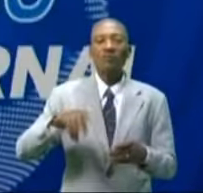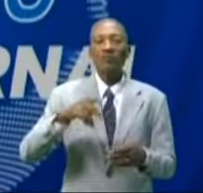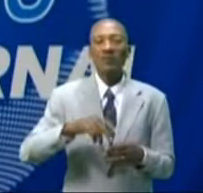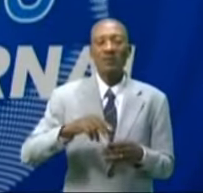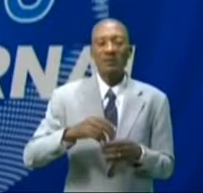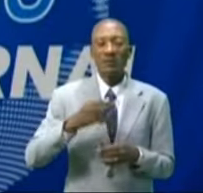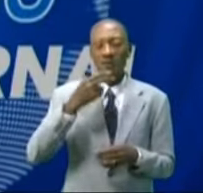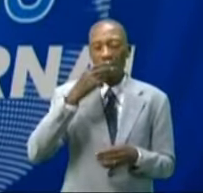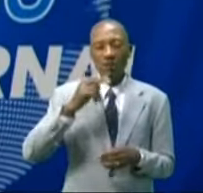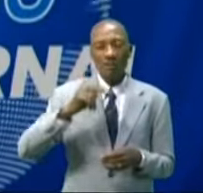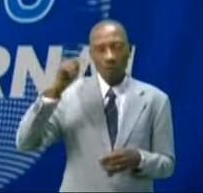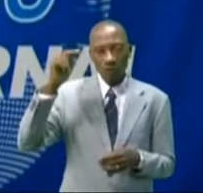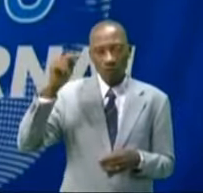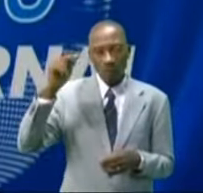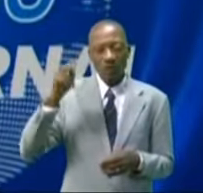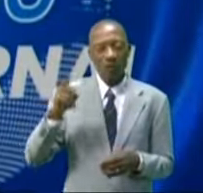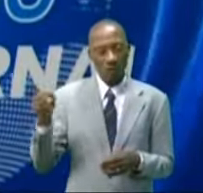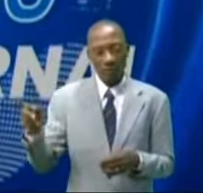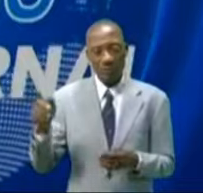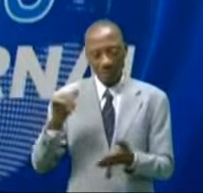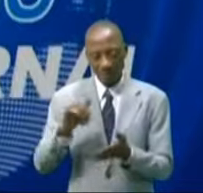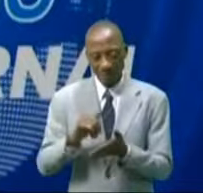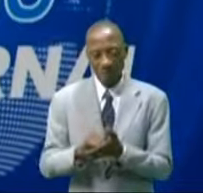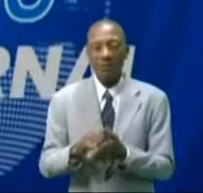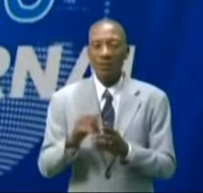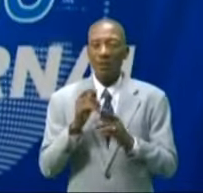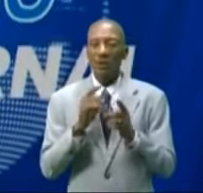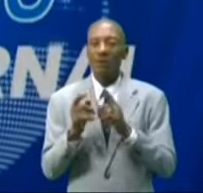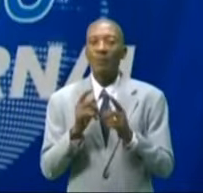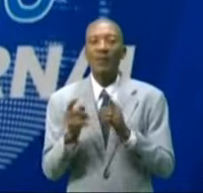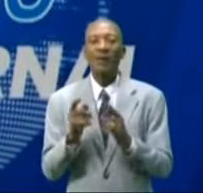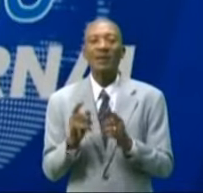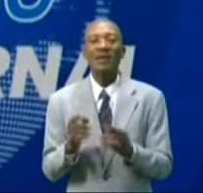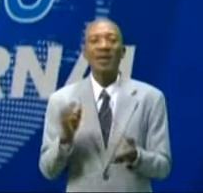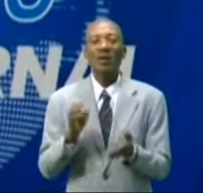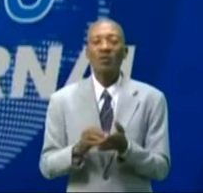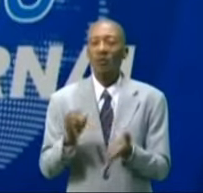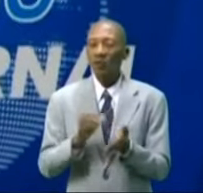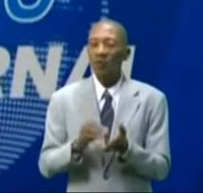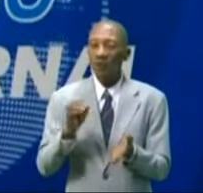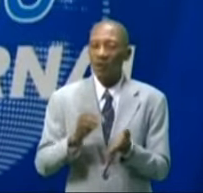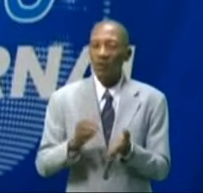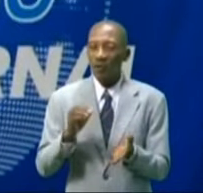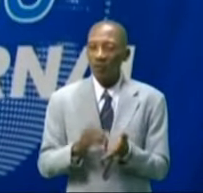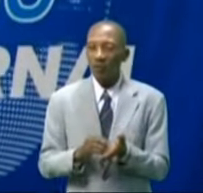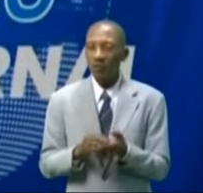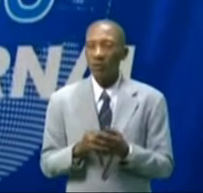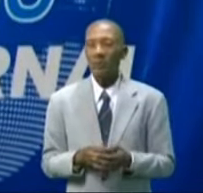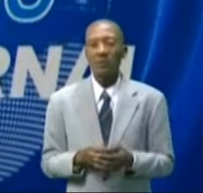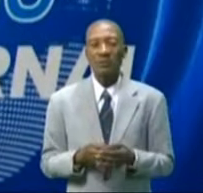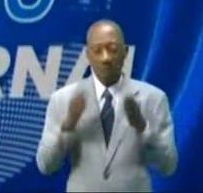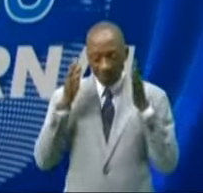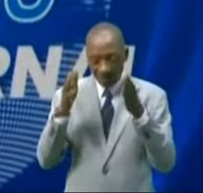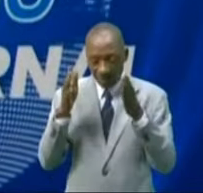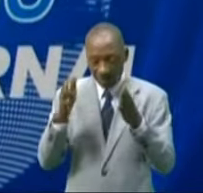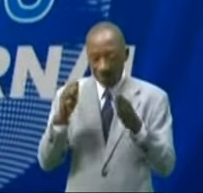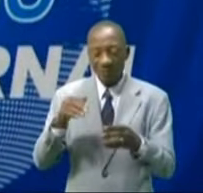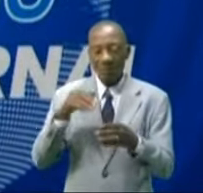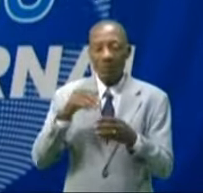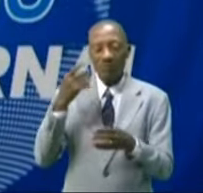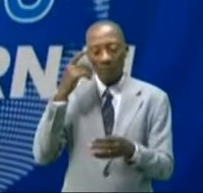réunion élargie à plusieurs acteurs sociaux. L'analyse de ces questions s'est focalisée plus sur la ville de Goma et ses environs qui